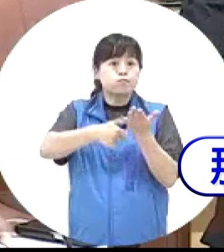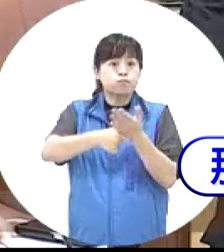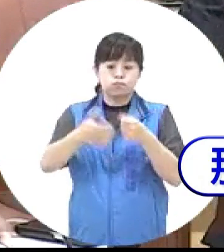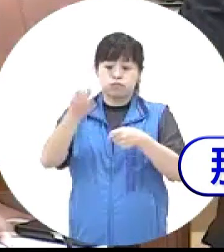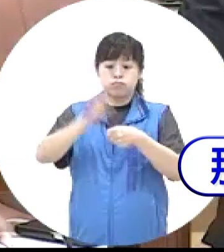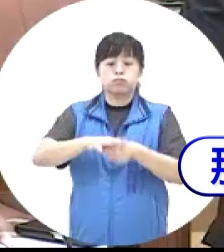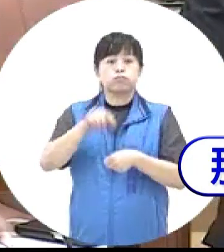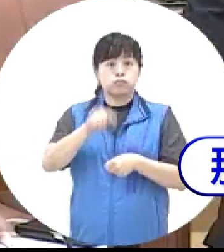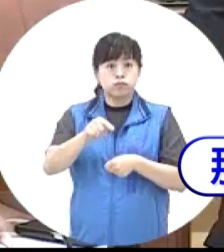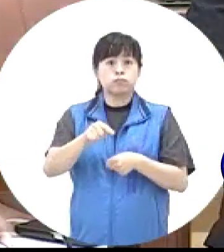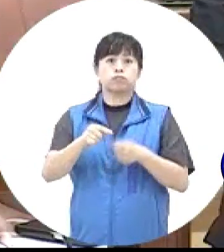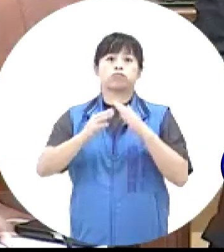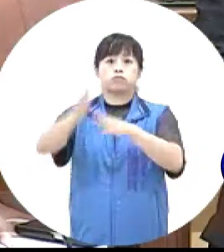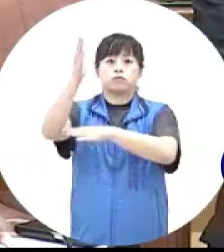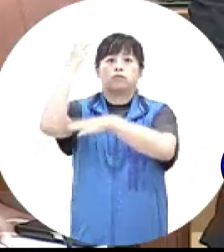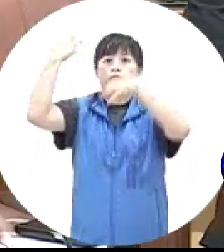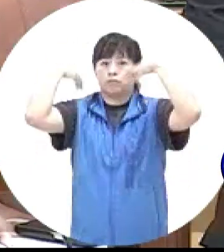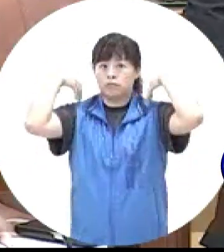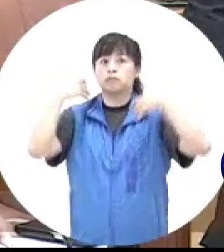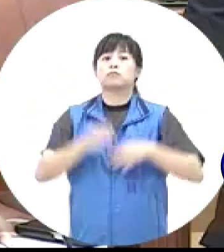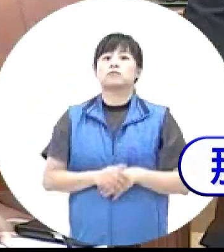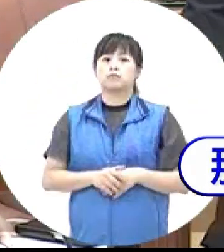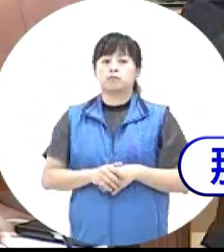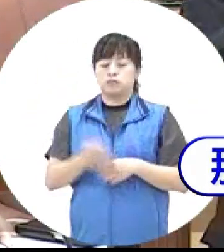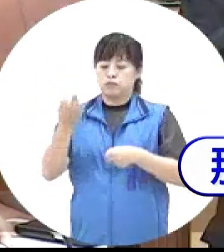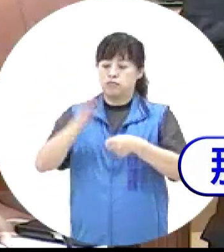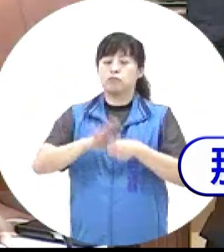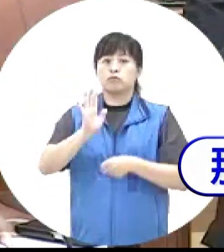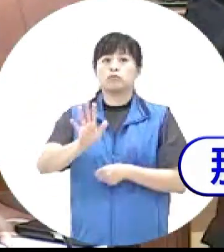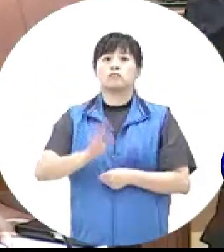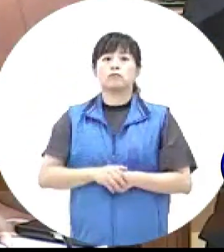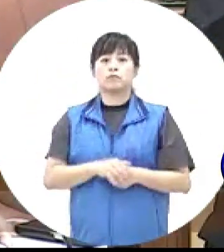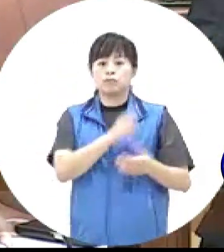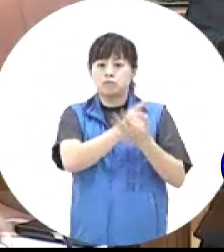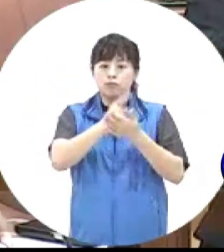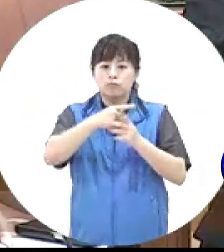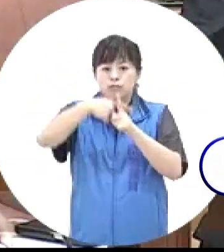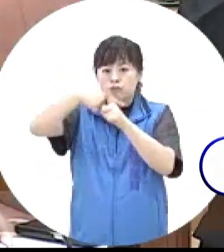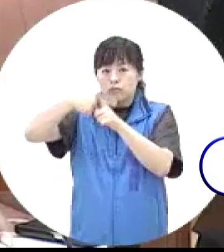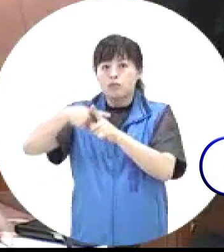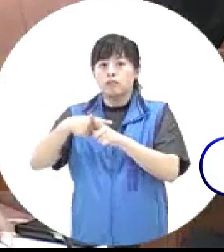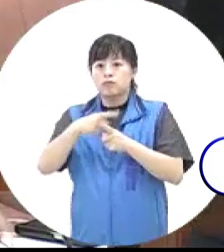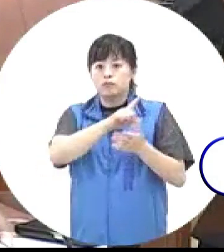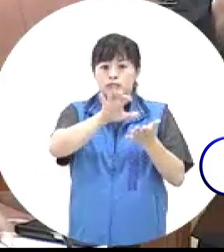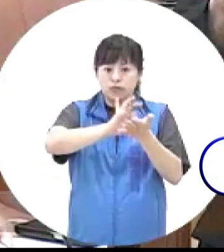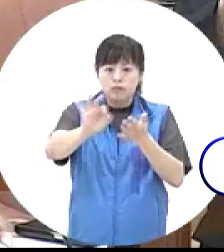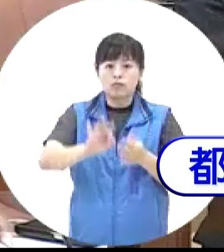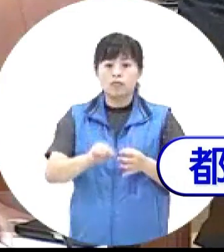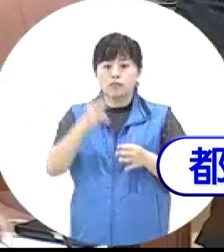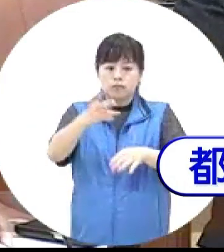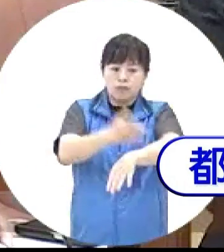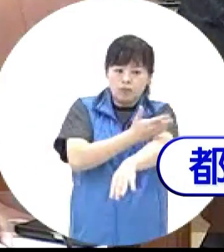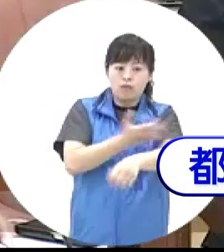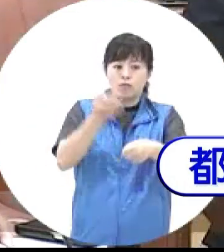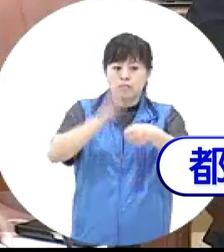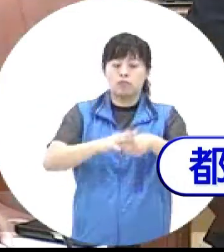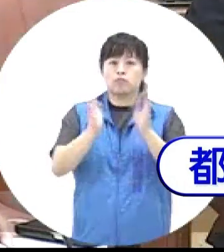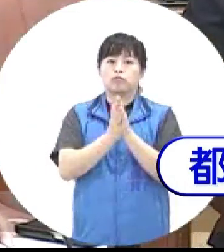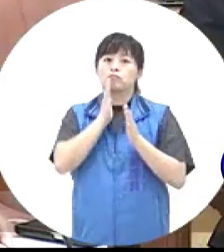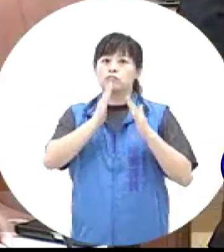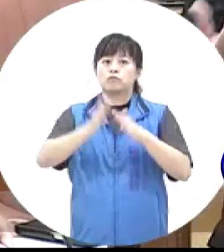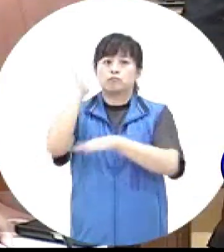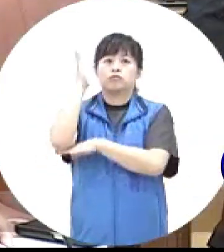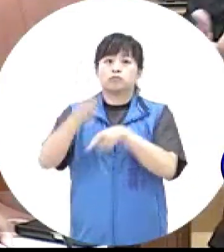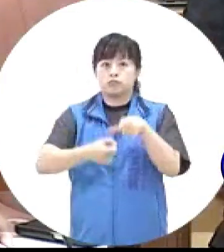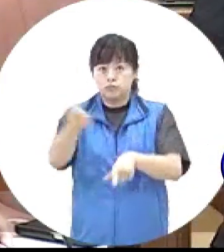呢，那也是由市府这边来做这个补贴。那所以每一个乘客在使用的时候，他有两段的补贴，都是由市府政府